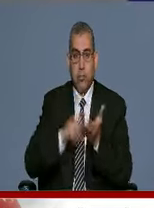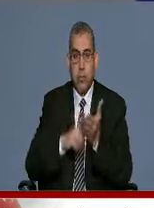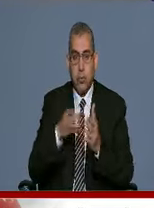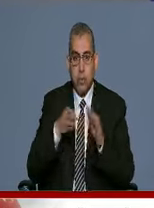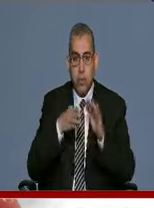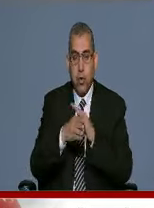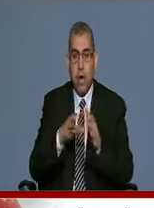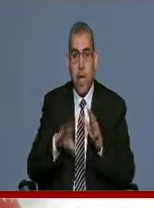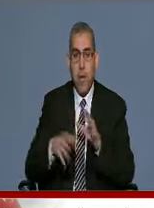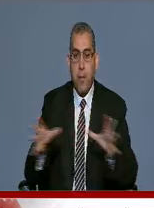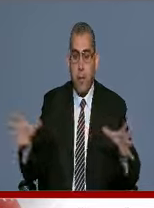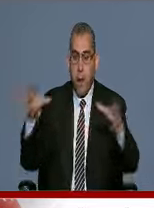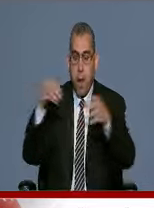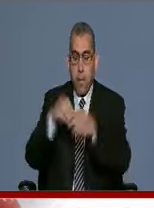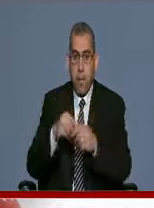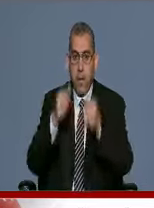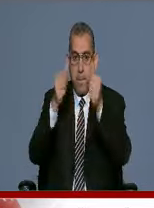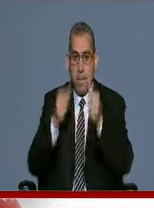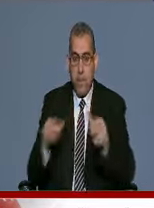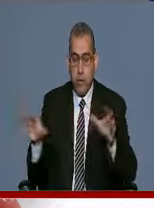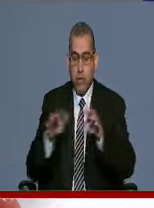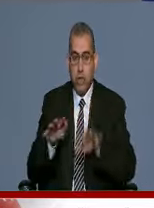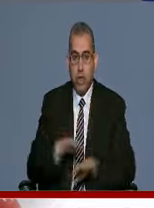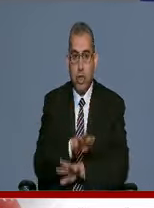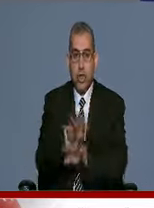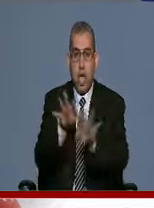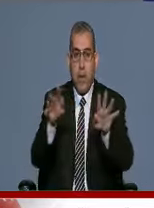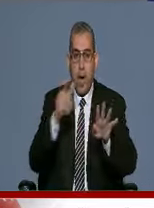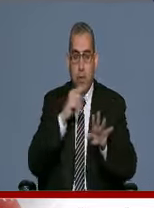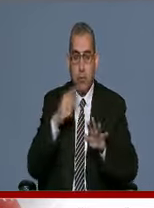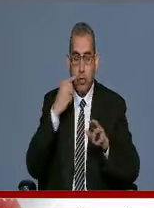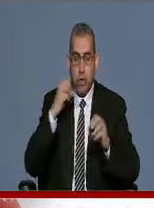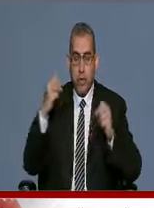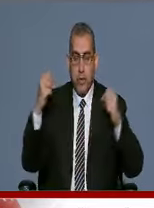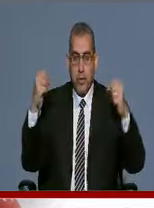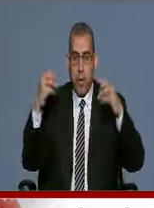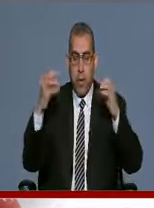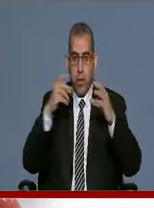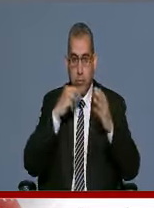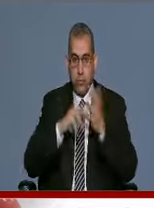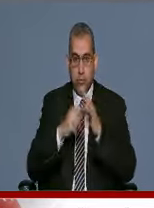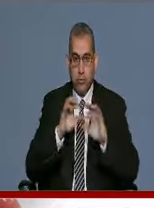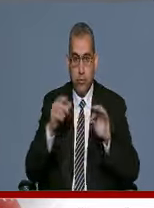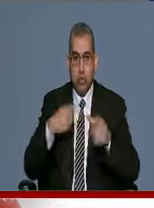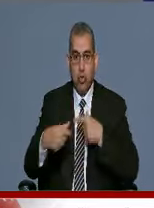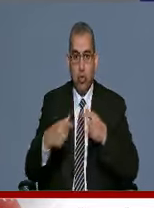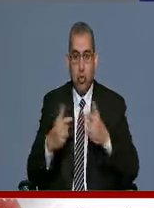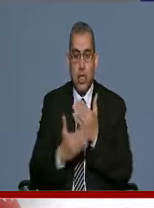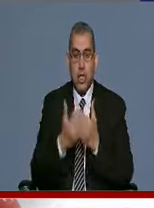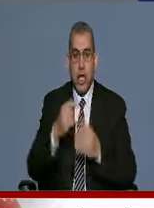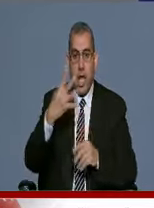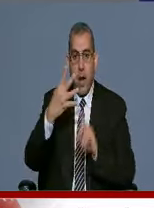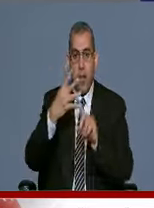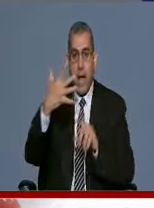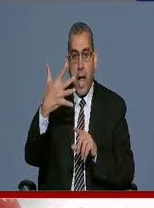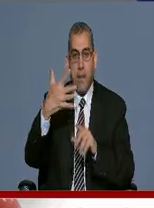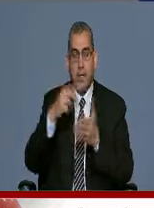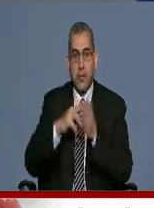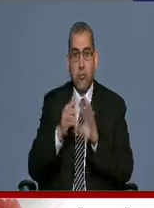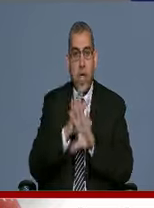بتجميع البيانات من خلال شبكات الألياف الضوئية أو من خلال تكنولوجيا الجيل الرابع والخامس اللي